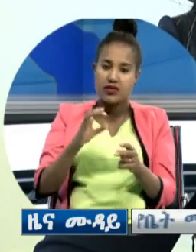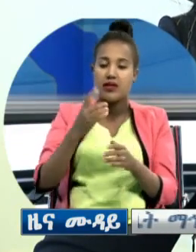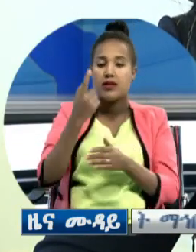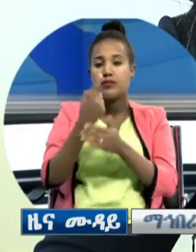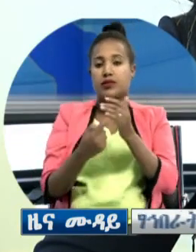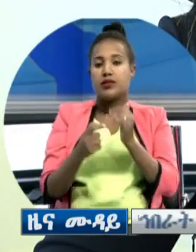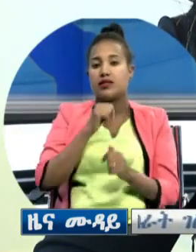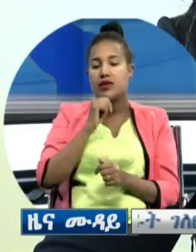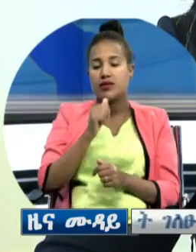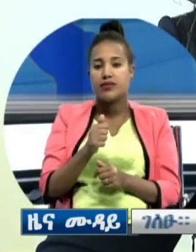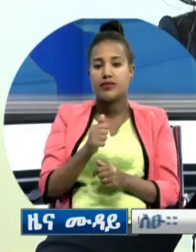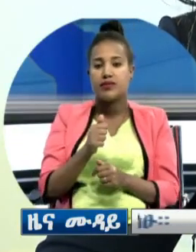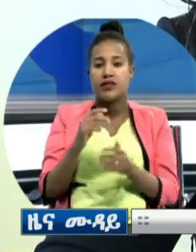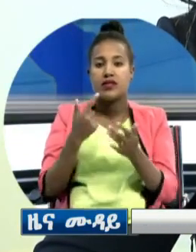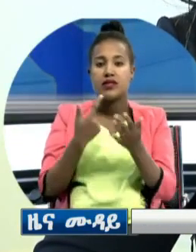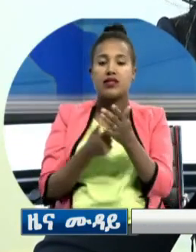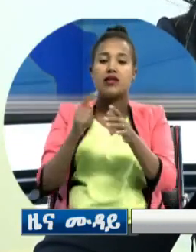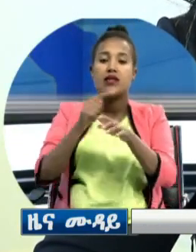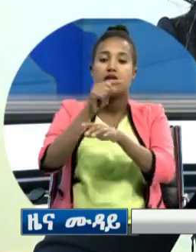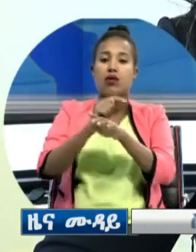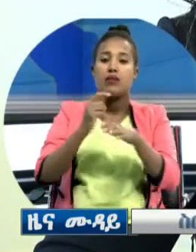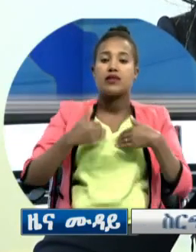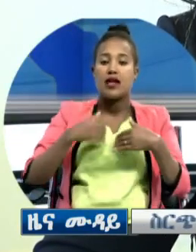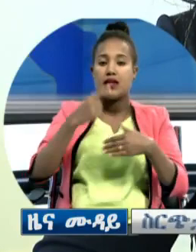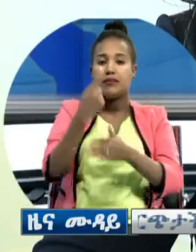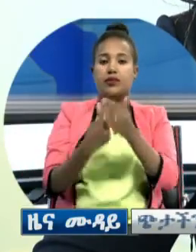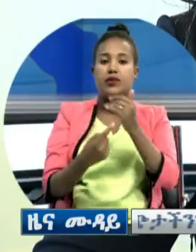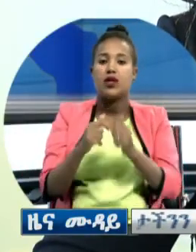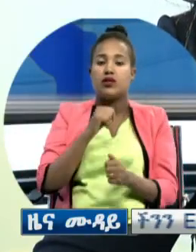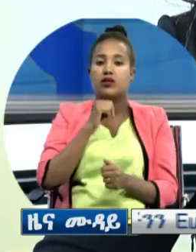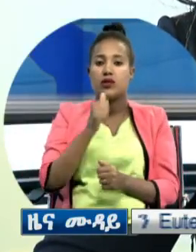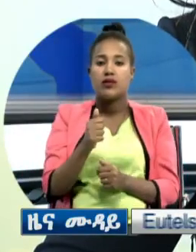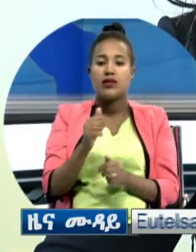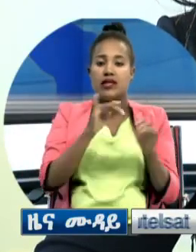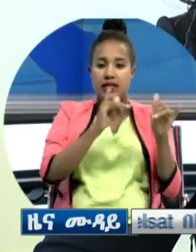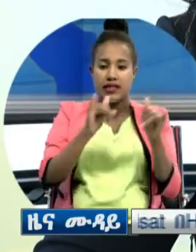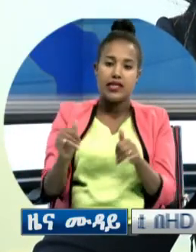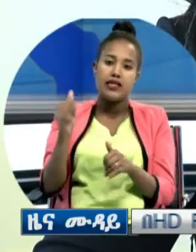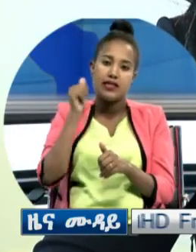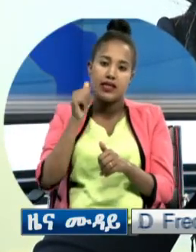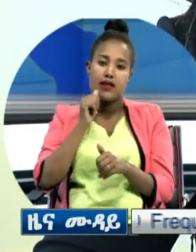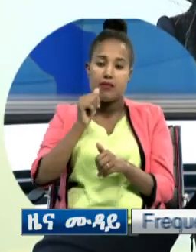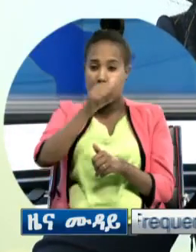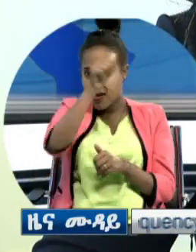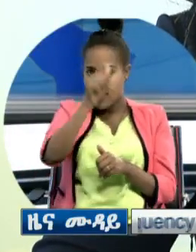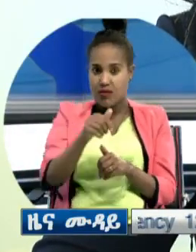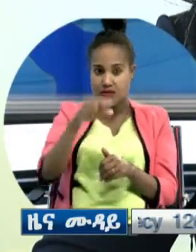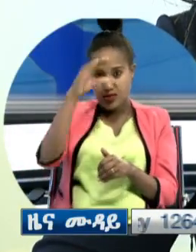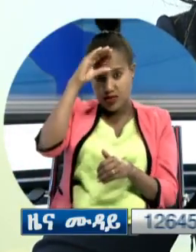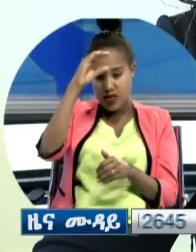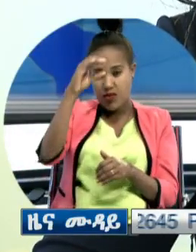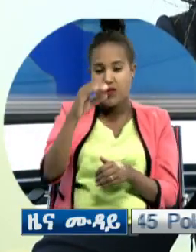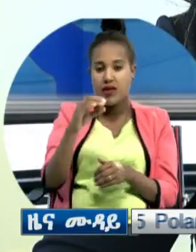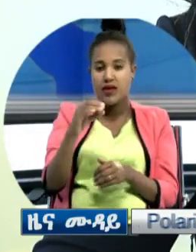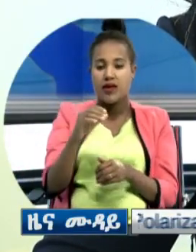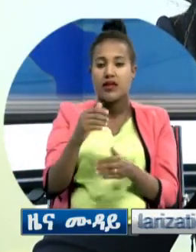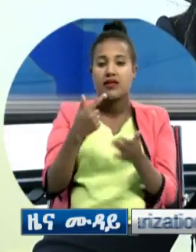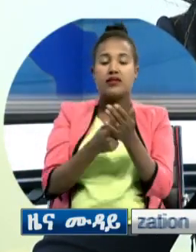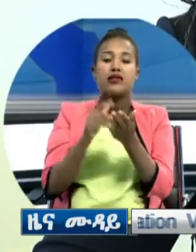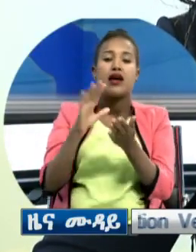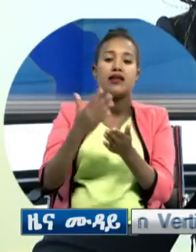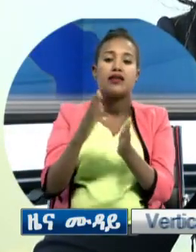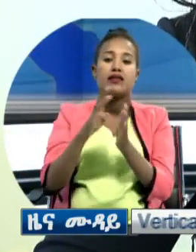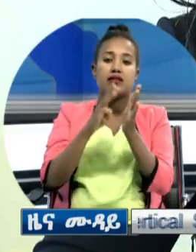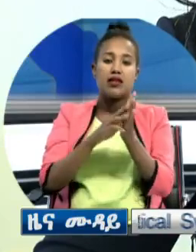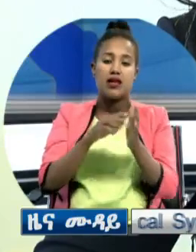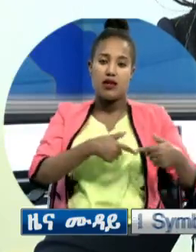ሳይሆን እዚህ ተቋም እስካለን ብቻ ሳይሆን እንደ ሴት እንደ ማንኛውም ሰው እንደ አይነት ስነ